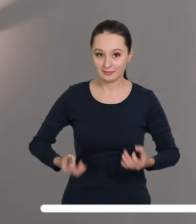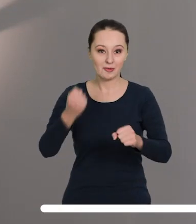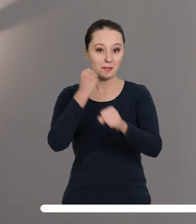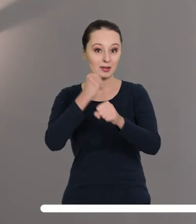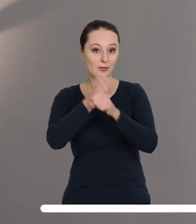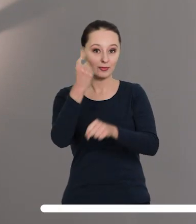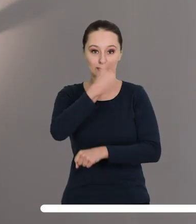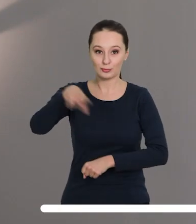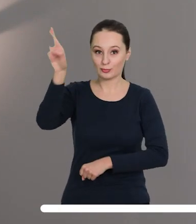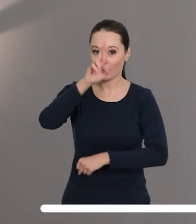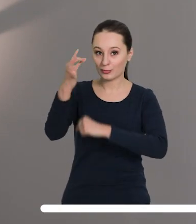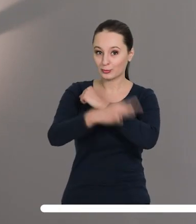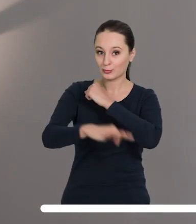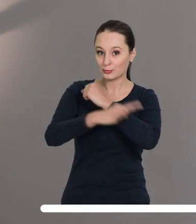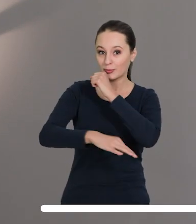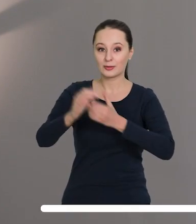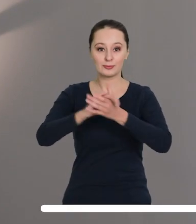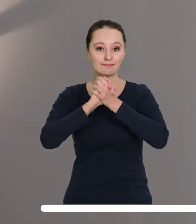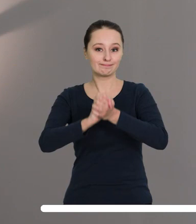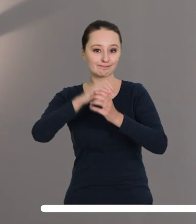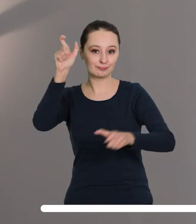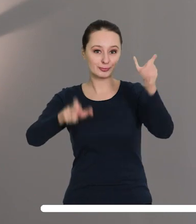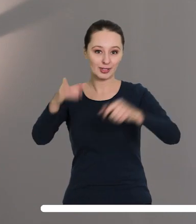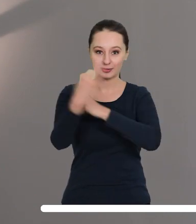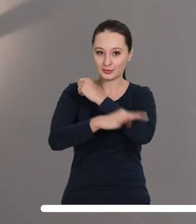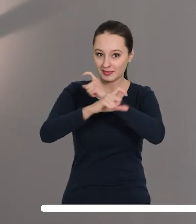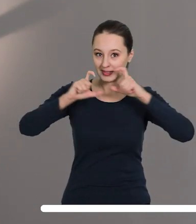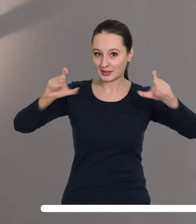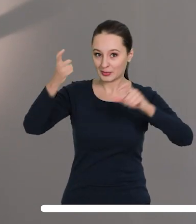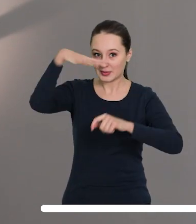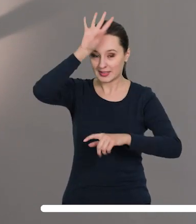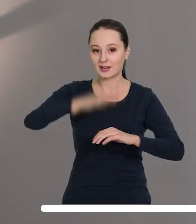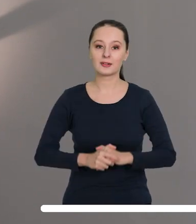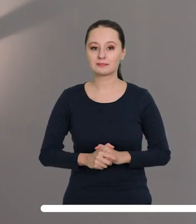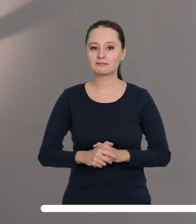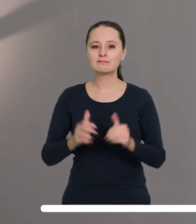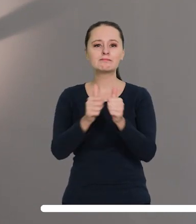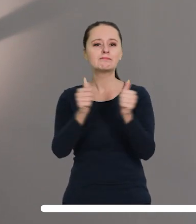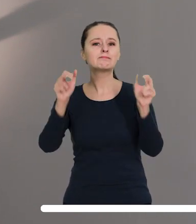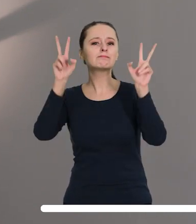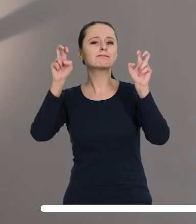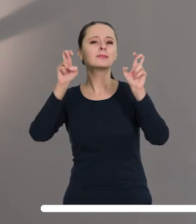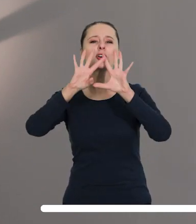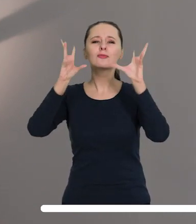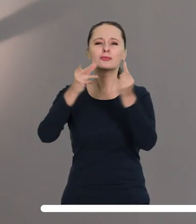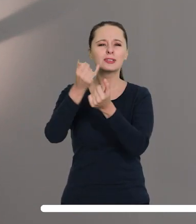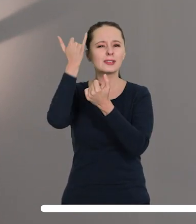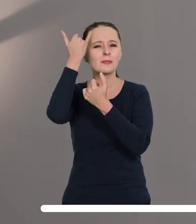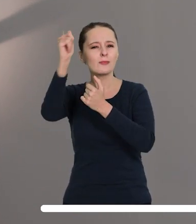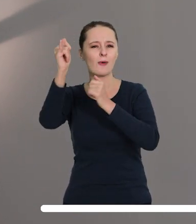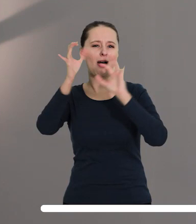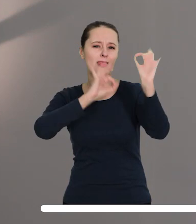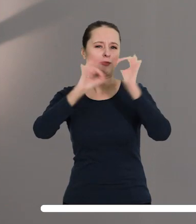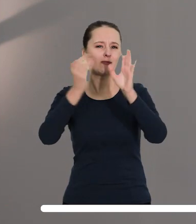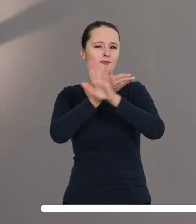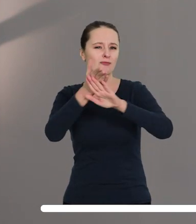Szanowni Państwo, drodzy pracownicy, doktoranci, studenci i przyjaciele Uniwersytetu Łódzkiego, trzeba podważać wszystko, co